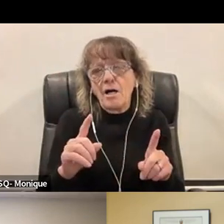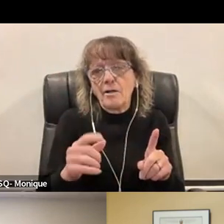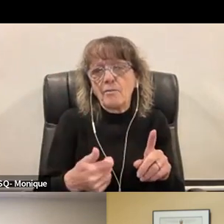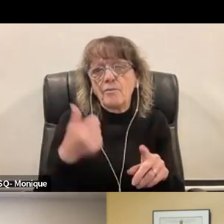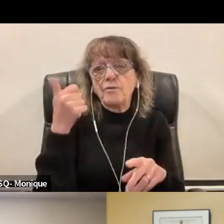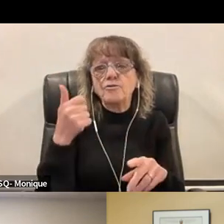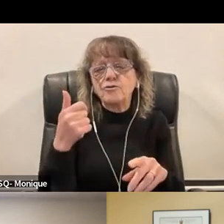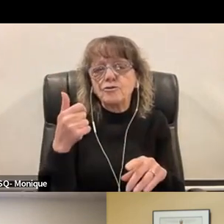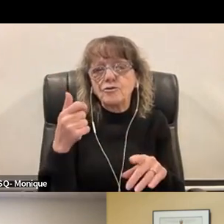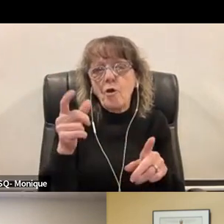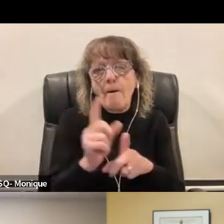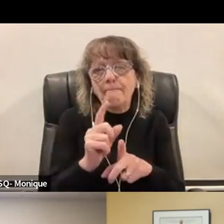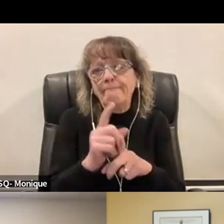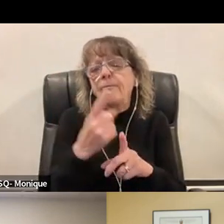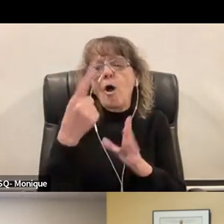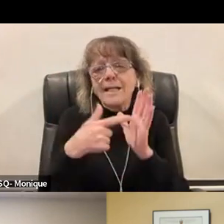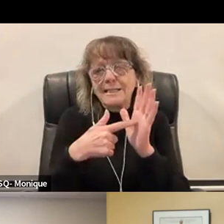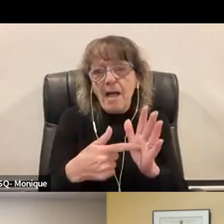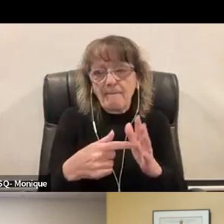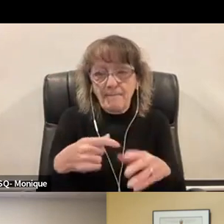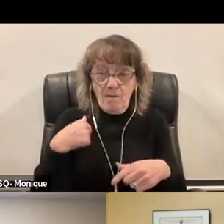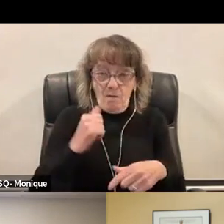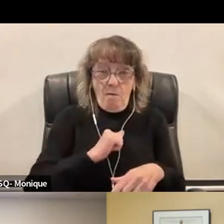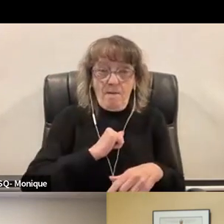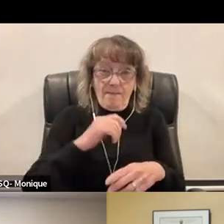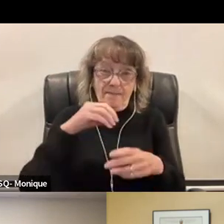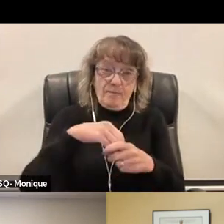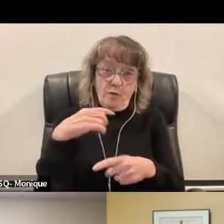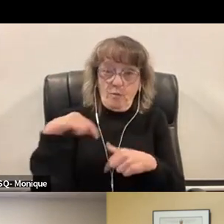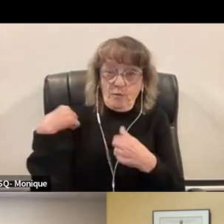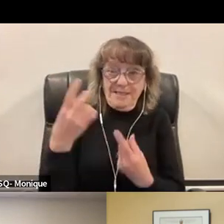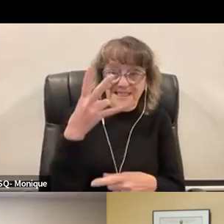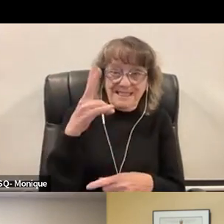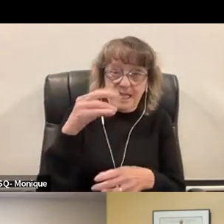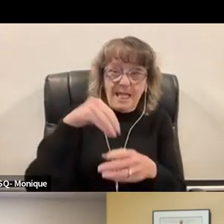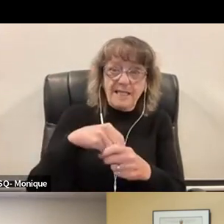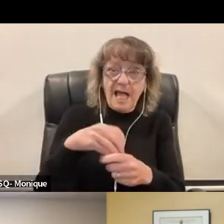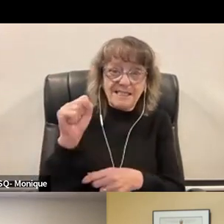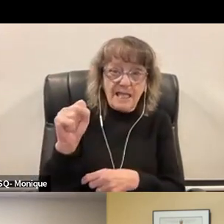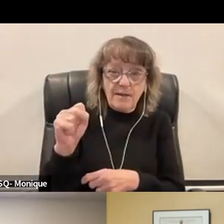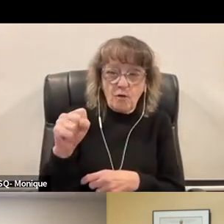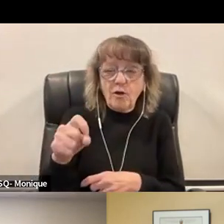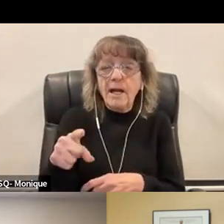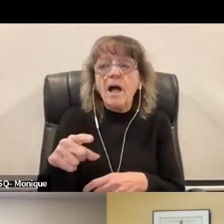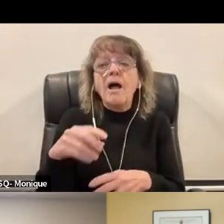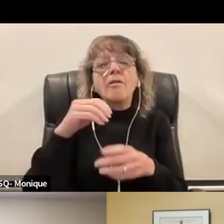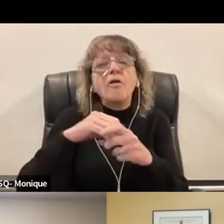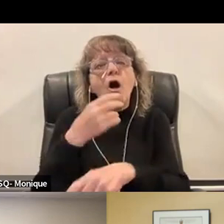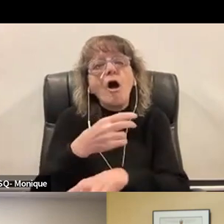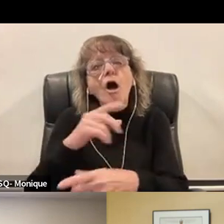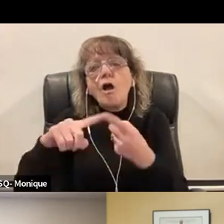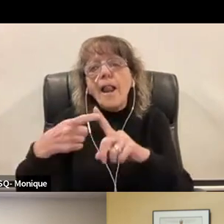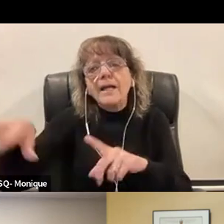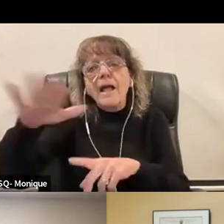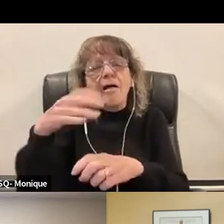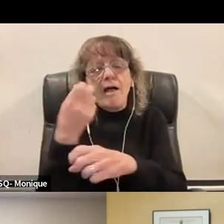Par exemple, ça fait 17 ans que je suis à Sunnybrook. Mes collègues, que ce soit infirmières, travailleuses sociales, s'ils